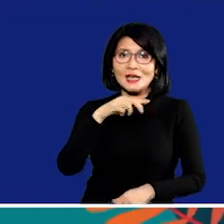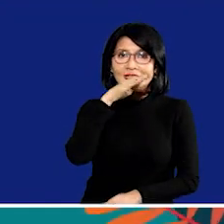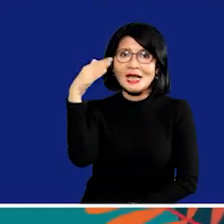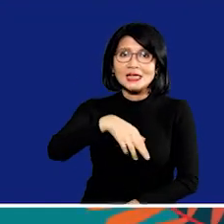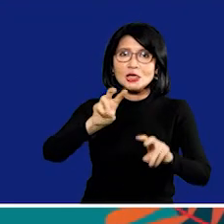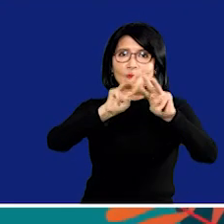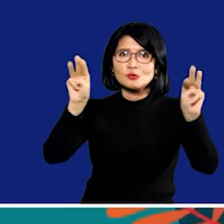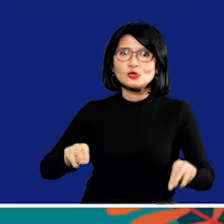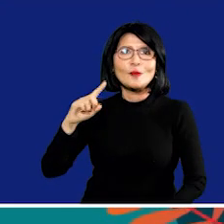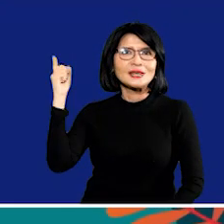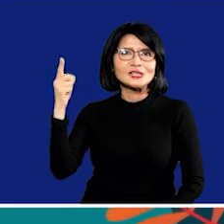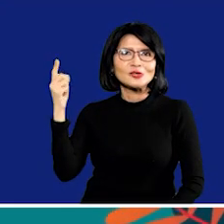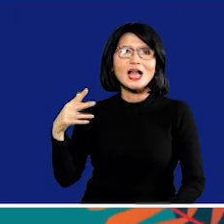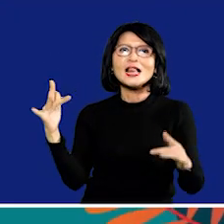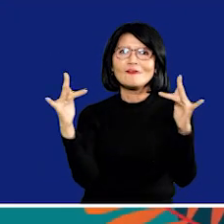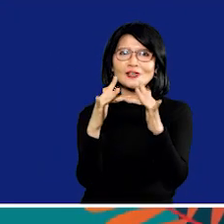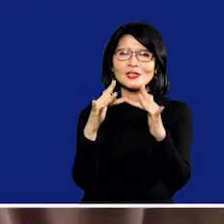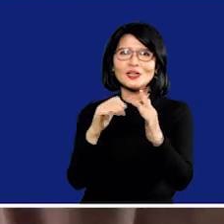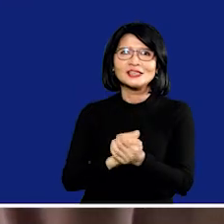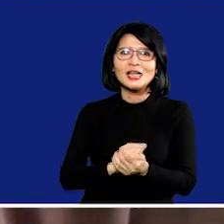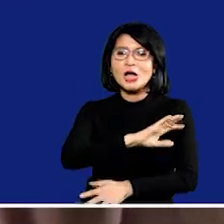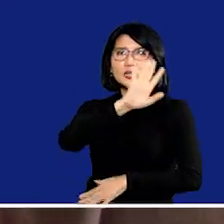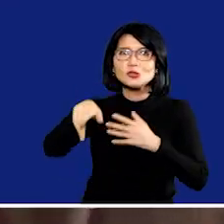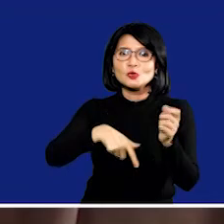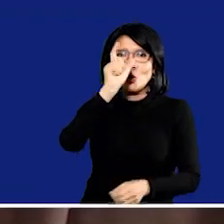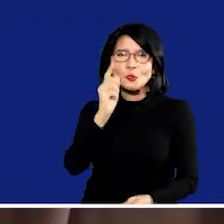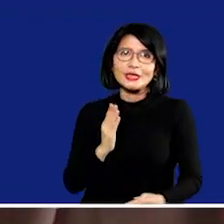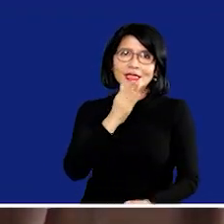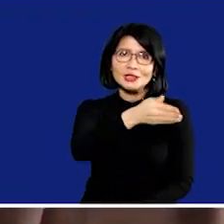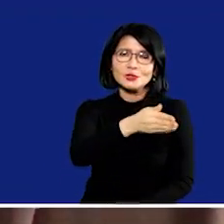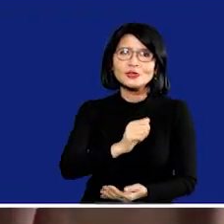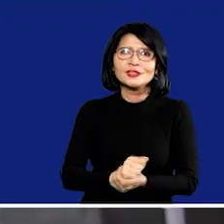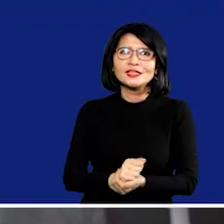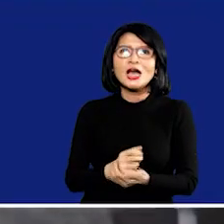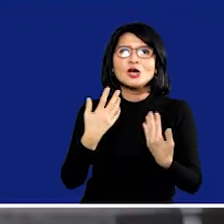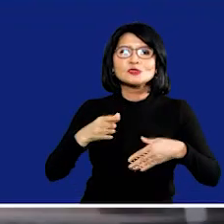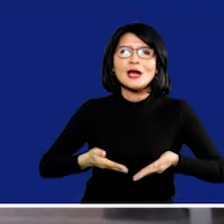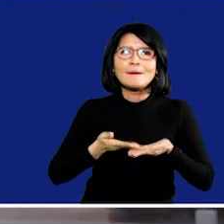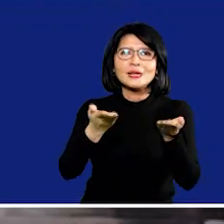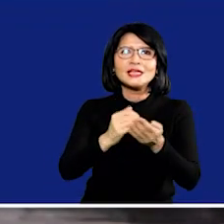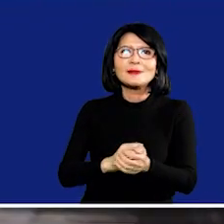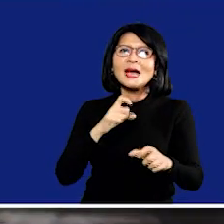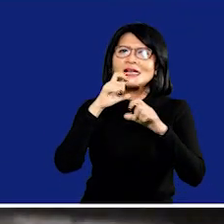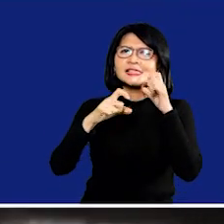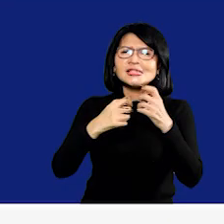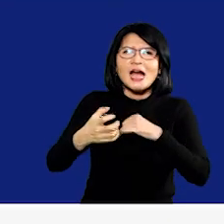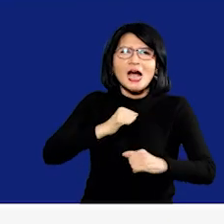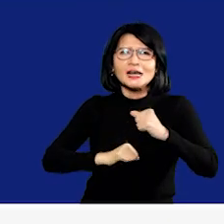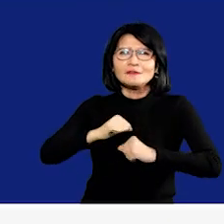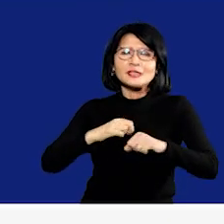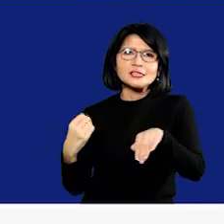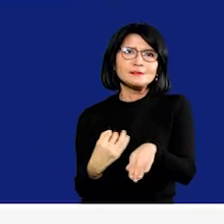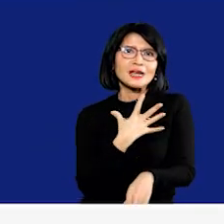mengunjungi Museum Nasional secara virtual. Seluruh peserta dari tiap jenjang pendidikan telah mengirimkan cerita